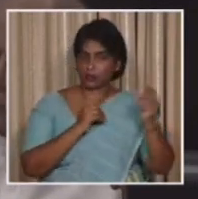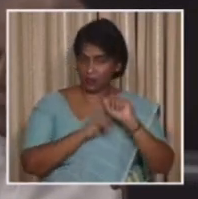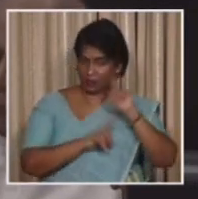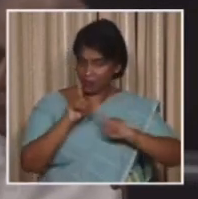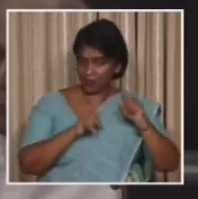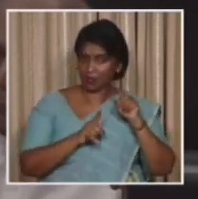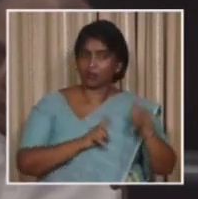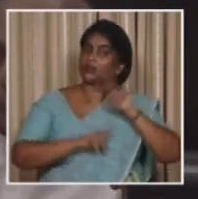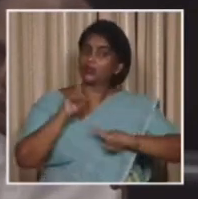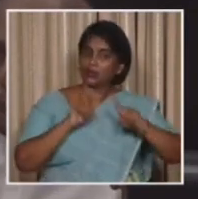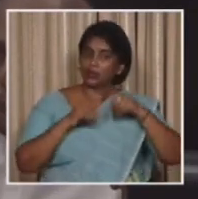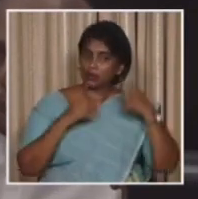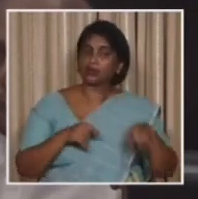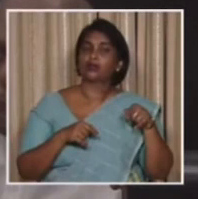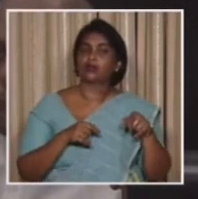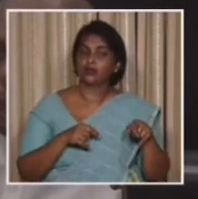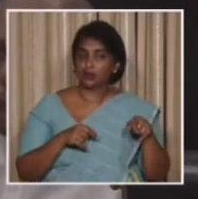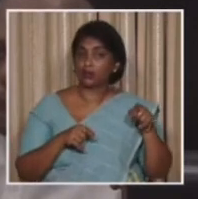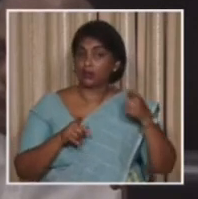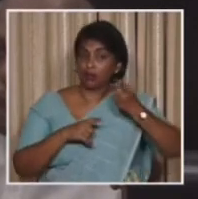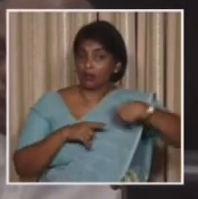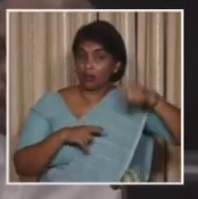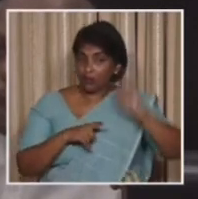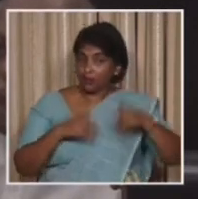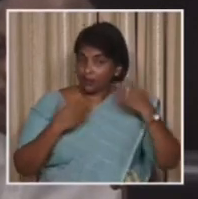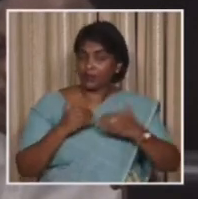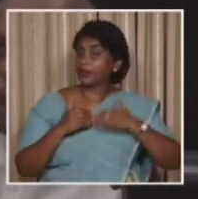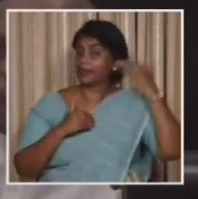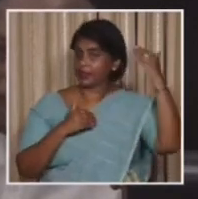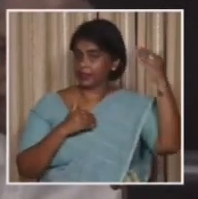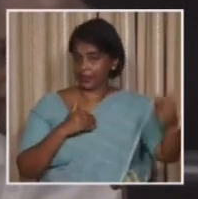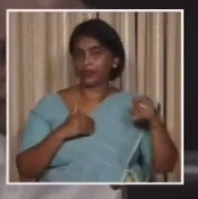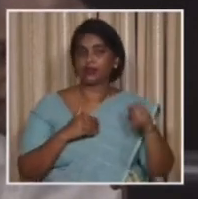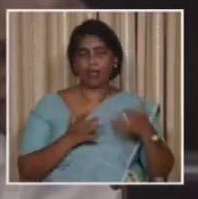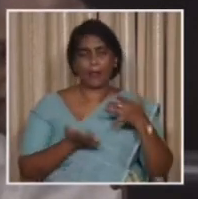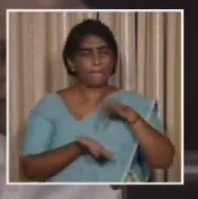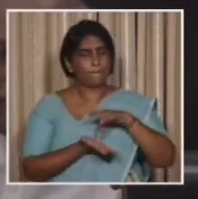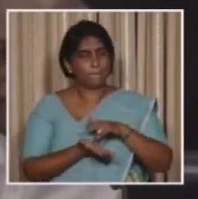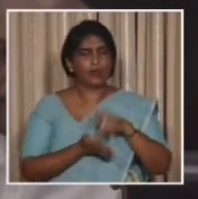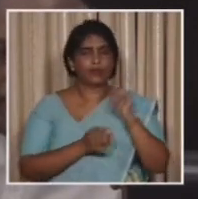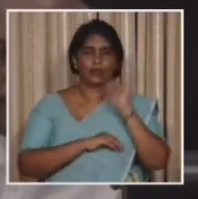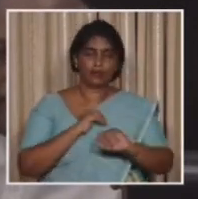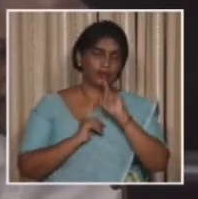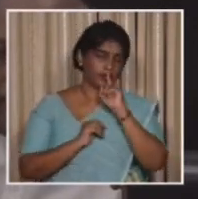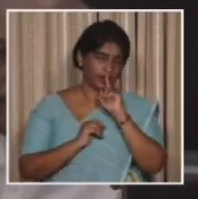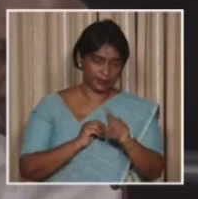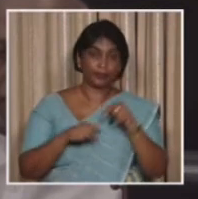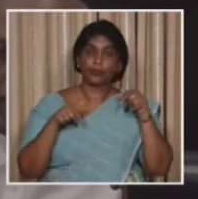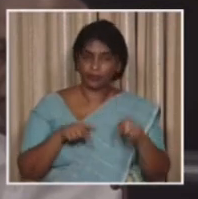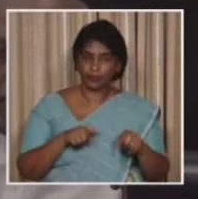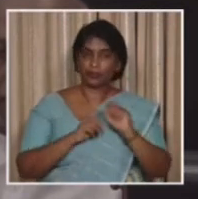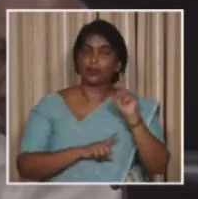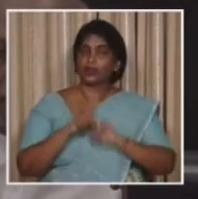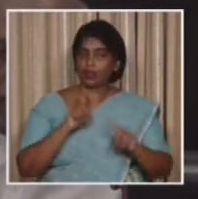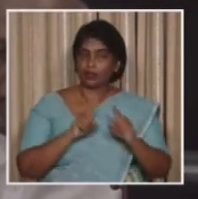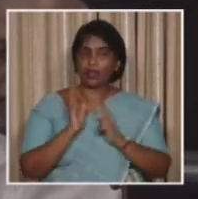පාර්ලිමේන්තුවේ සාකච්ඡා කරලා ඒක අපි ඒ ගැන එකගත්තාම මේක දීර්ඝ කාලින මධ්‍යම කාලින සැලැස්ම ගැන කියන්න. දැන්ටම